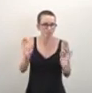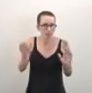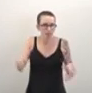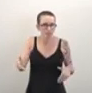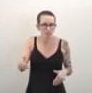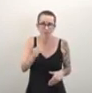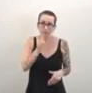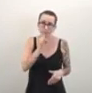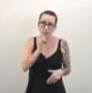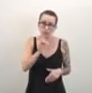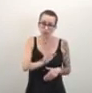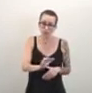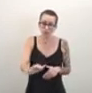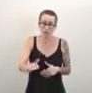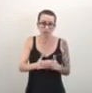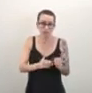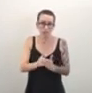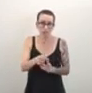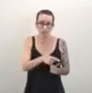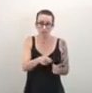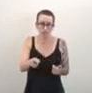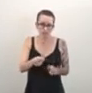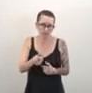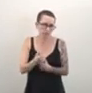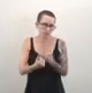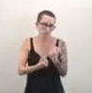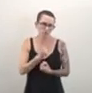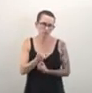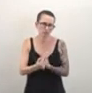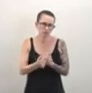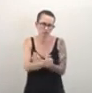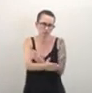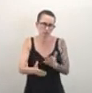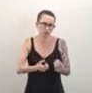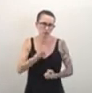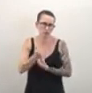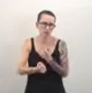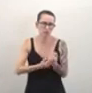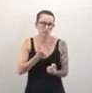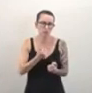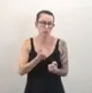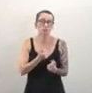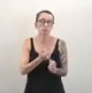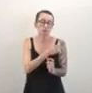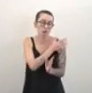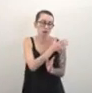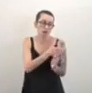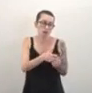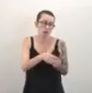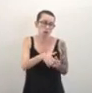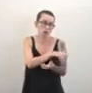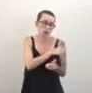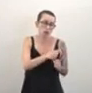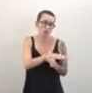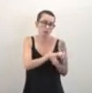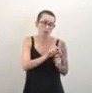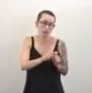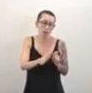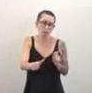La petite enfance et ses métiers sont un secteur en souffrance, dont les suites post-Covid sont la goutte d'eau qui fait déborder le